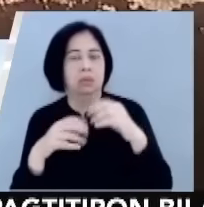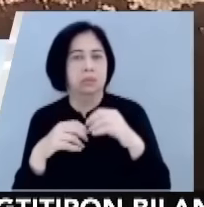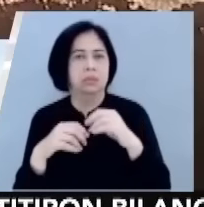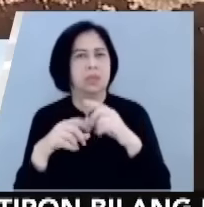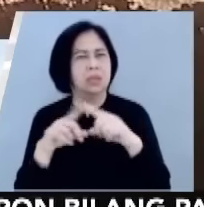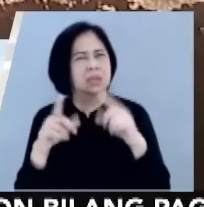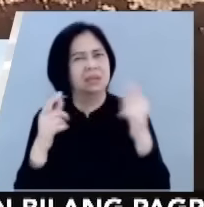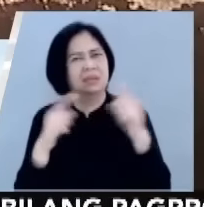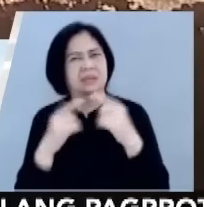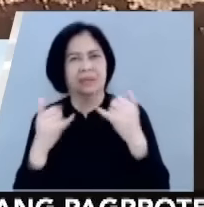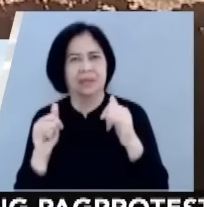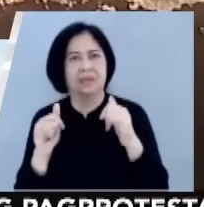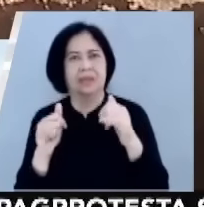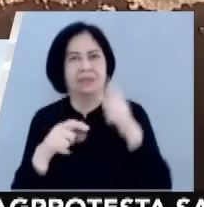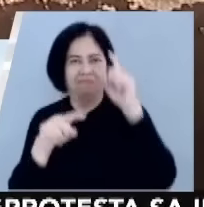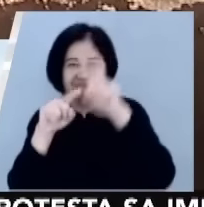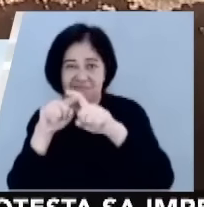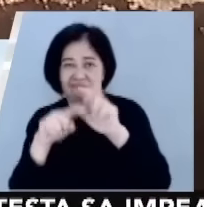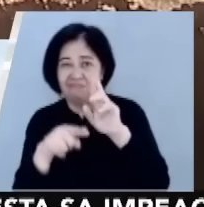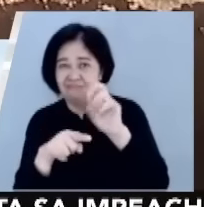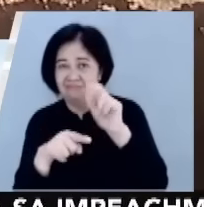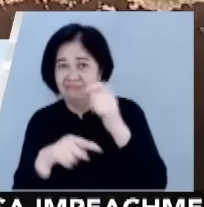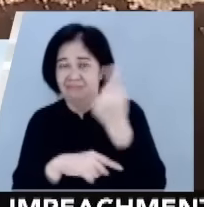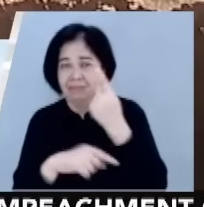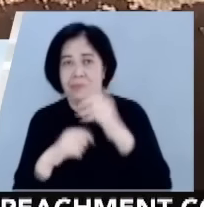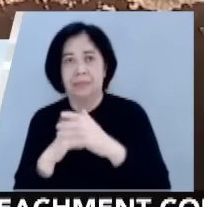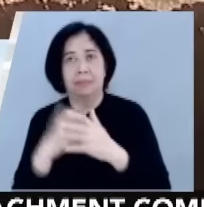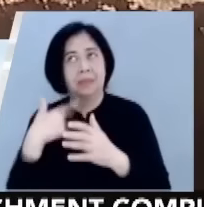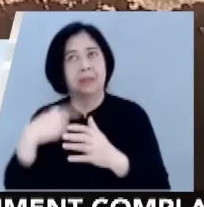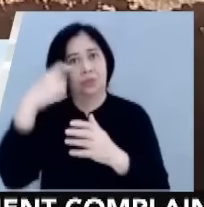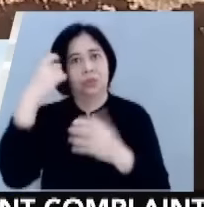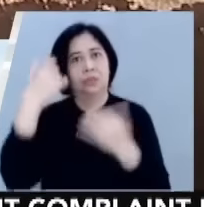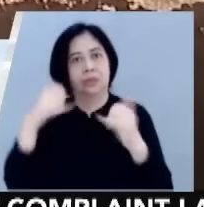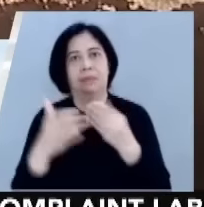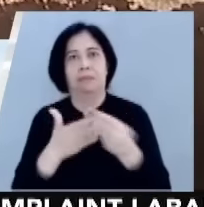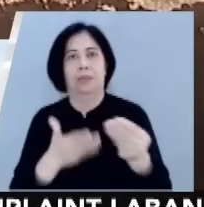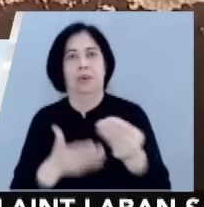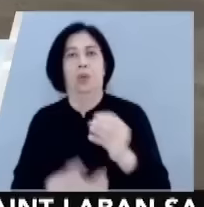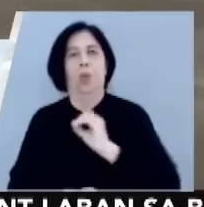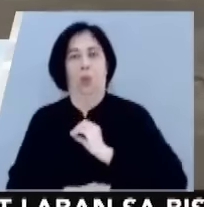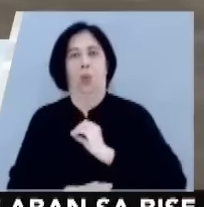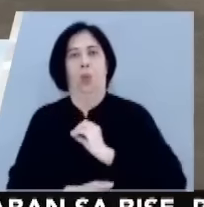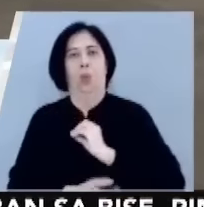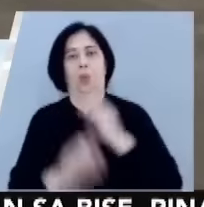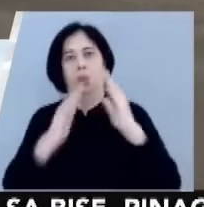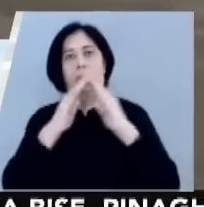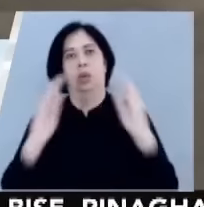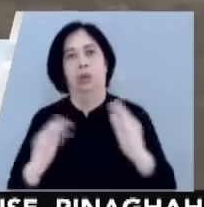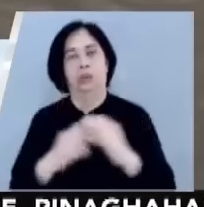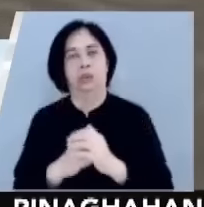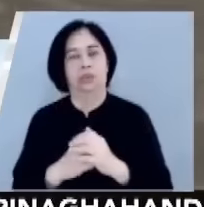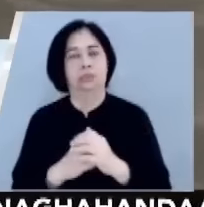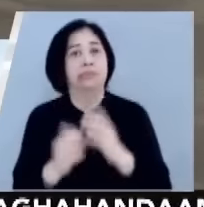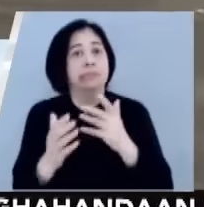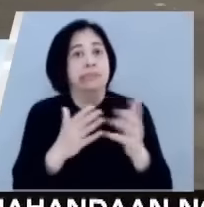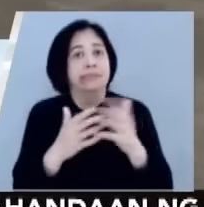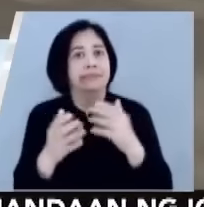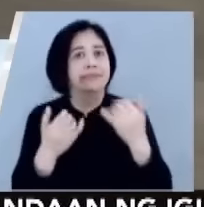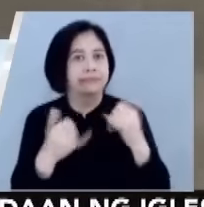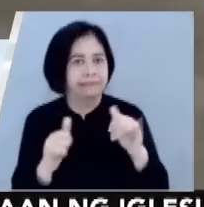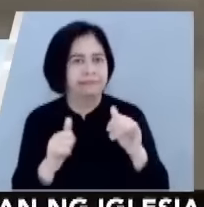still naungupahan pa rin kami. Ipangarap ko pa rin yung makabili kami ng sarili naming bahay. Gayunman, malaki na raw